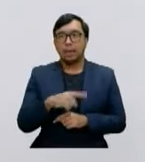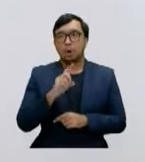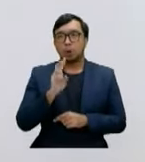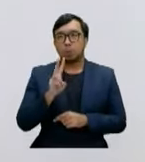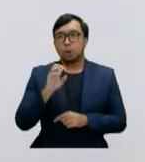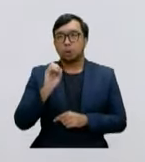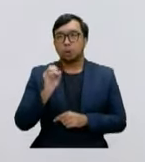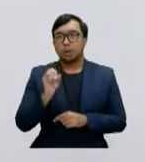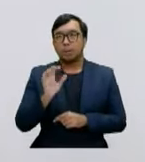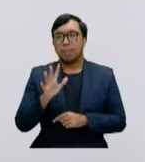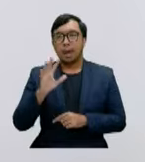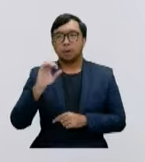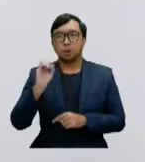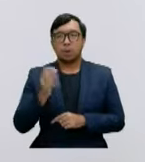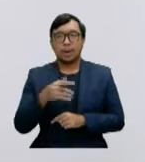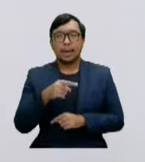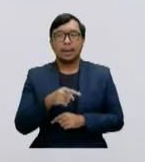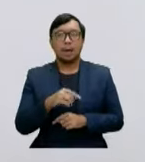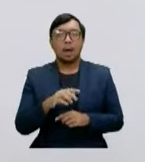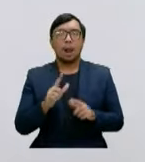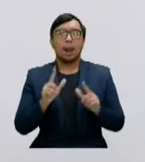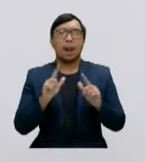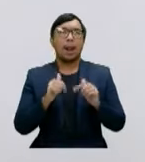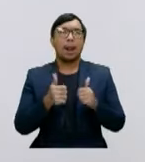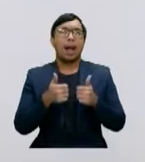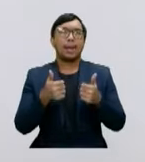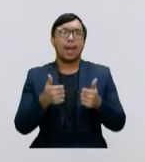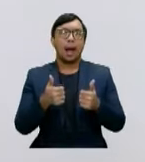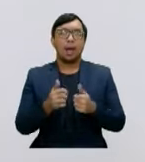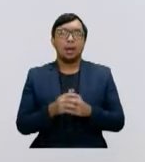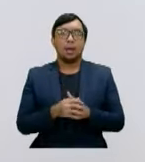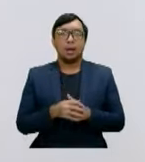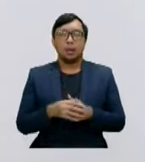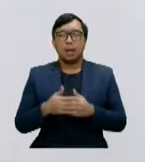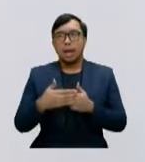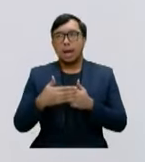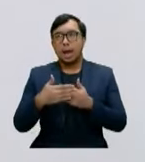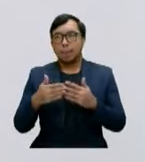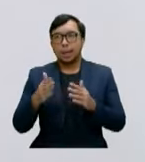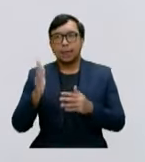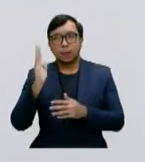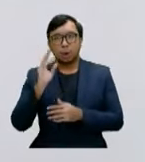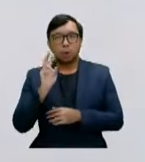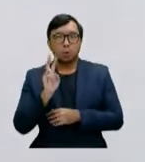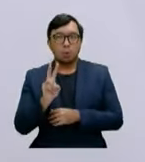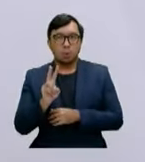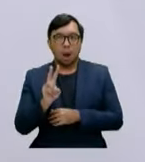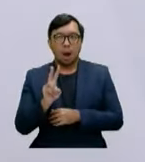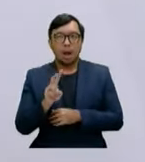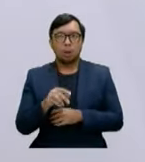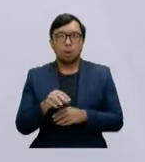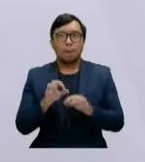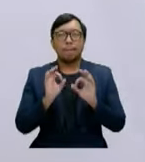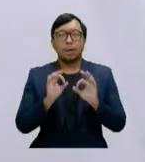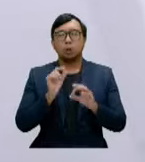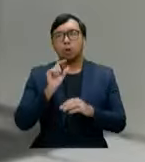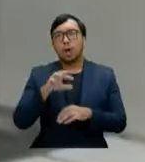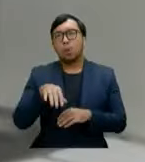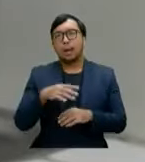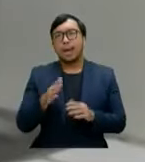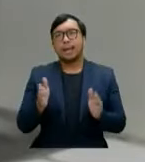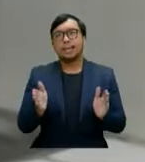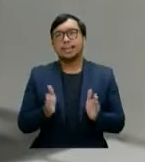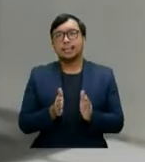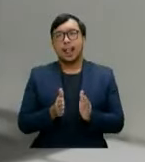1,25 juta ini sangat layak huni, apalagi dilengkapi dengan 2 kamar tidur, cocok untuk keluarga kecil begitu ya.